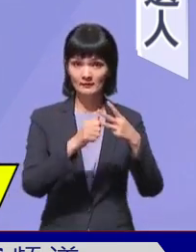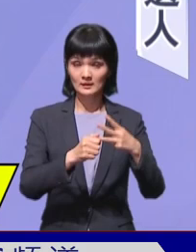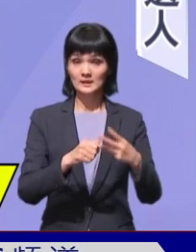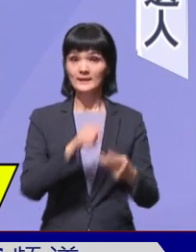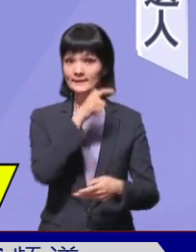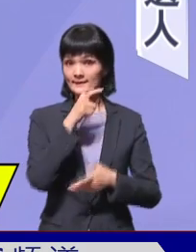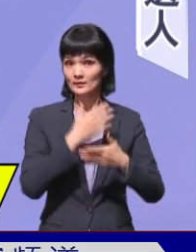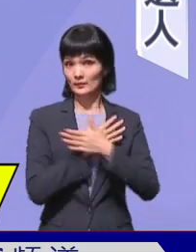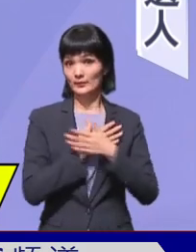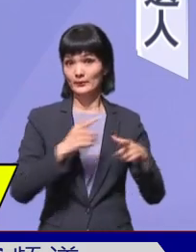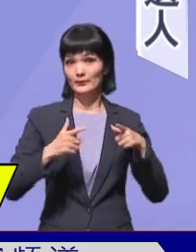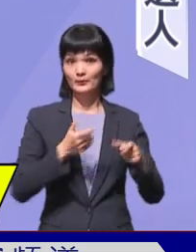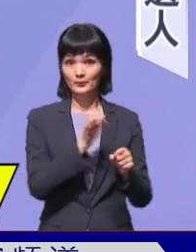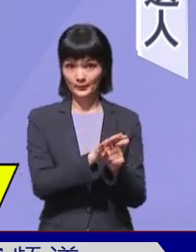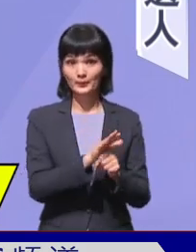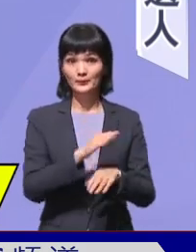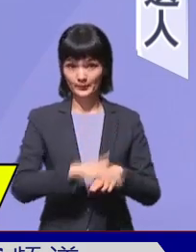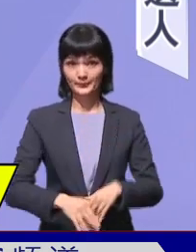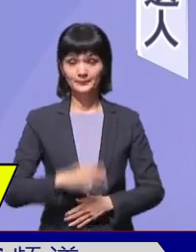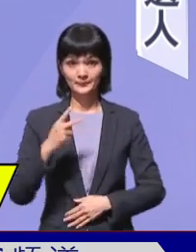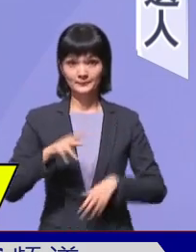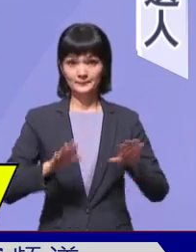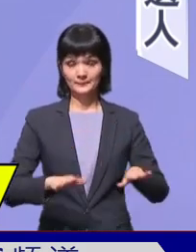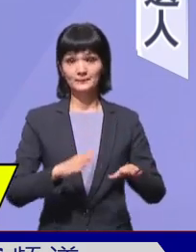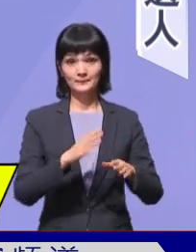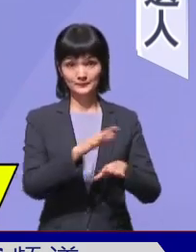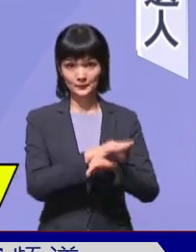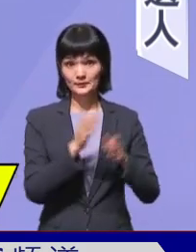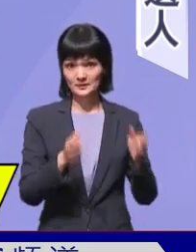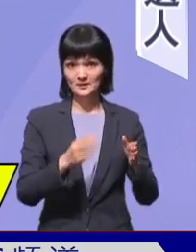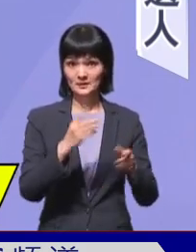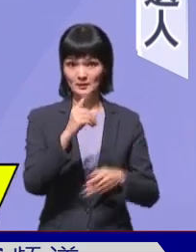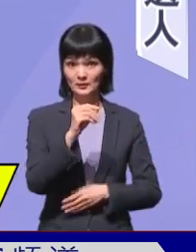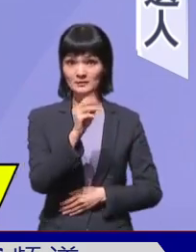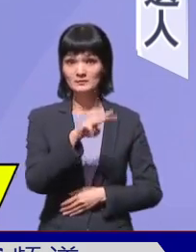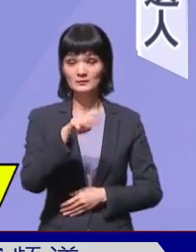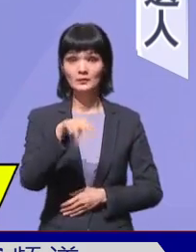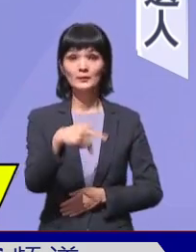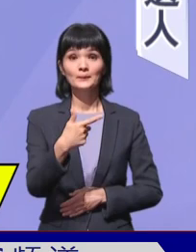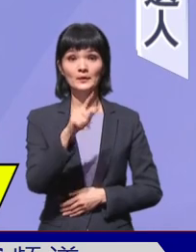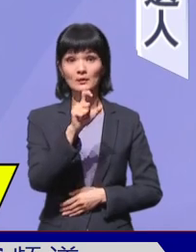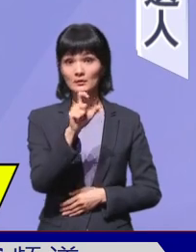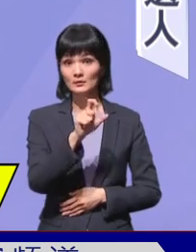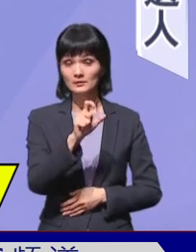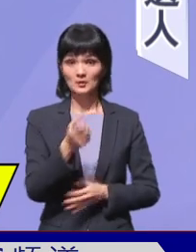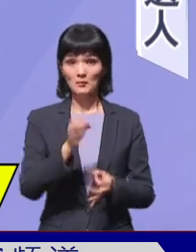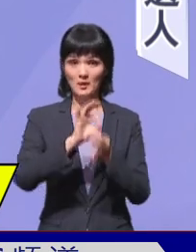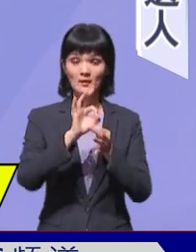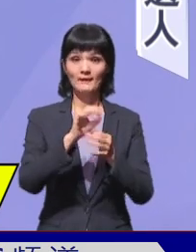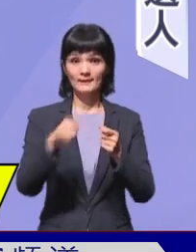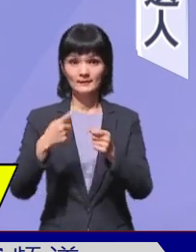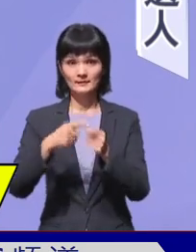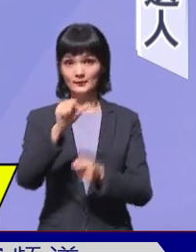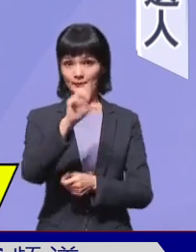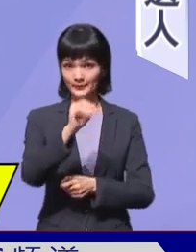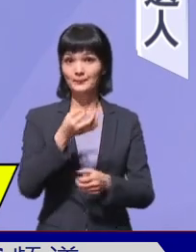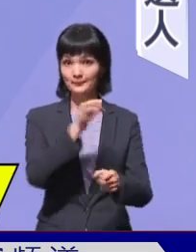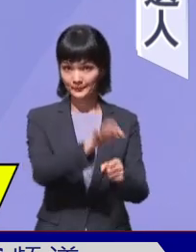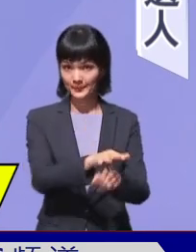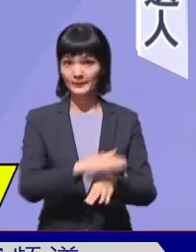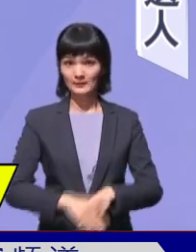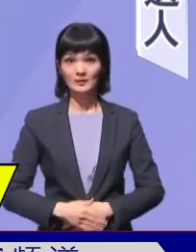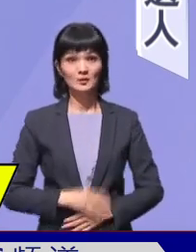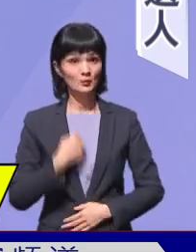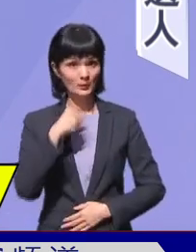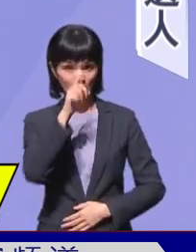私立幼儿园的补助，从现在的每一个学期13660块提高到每年50000块。其实这些做法